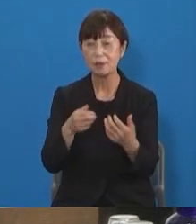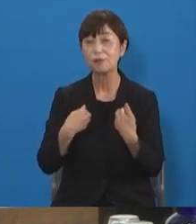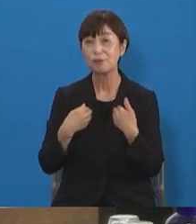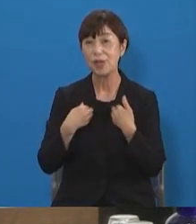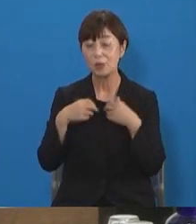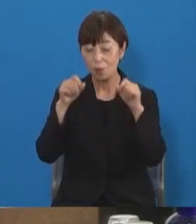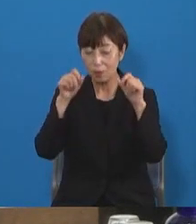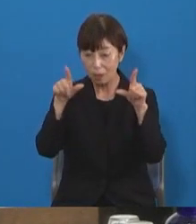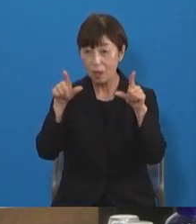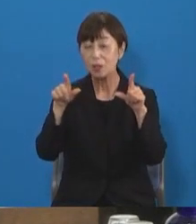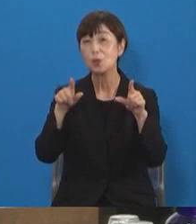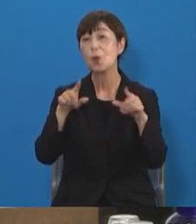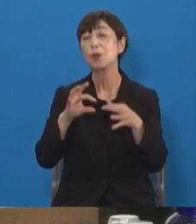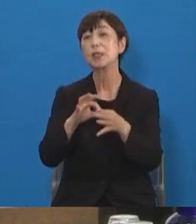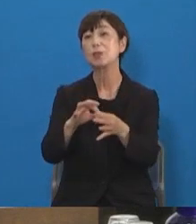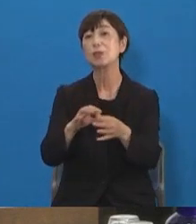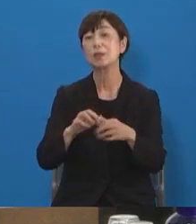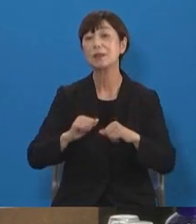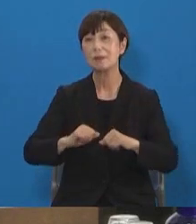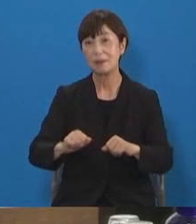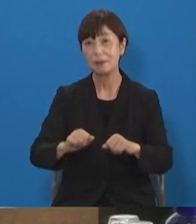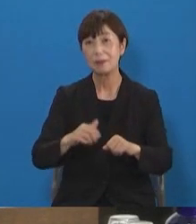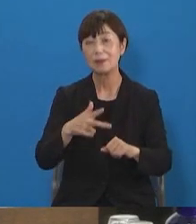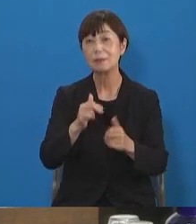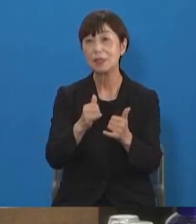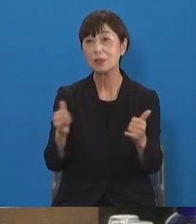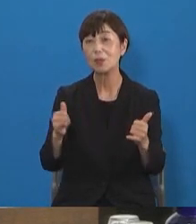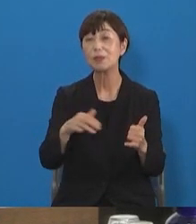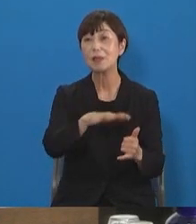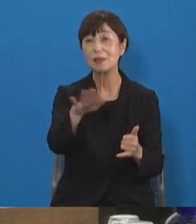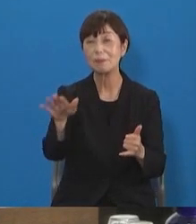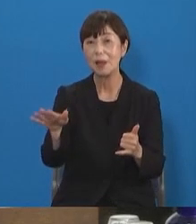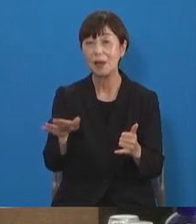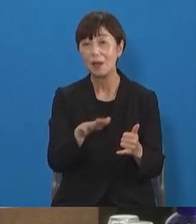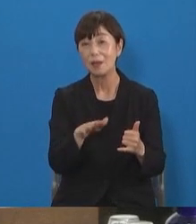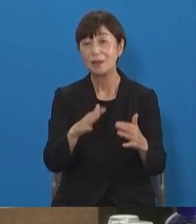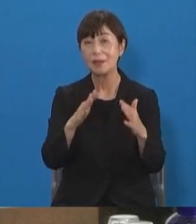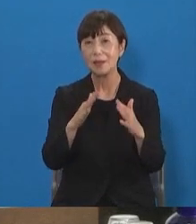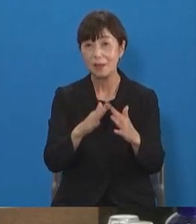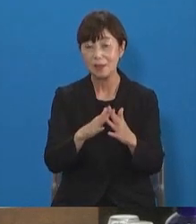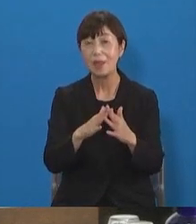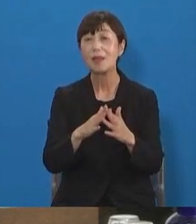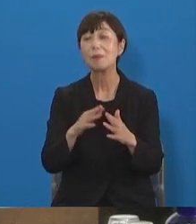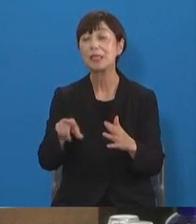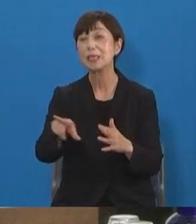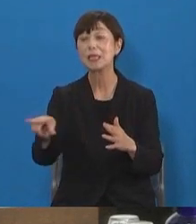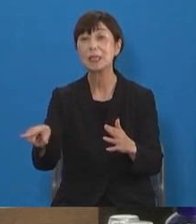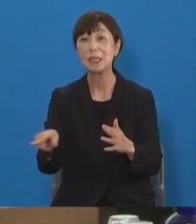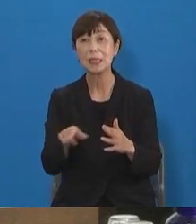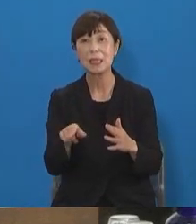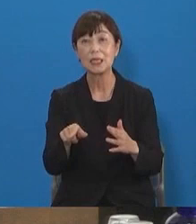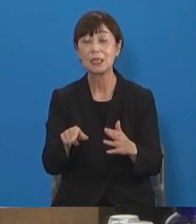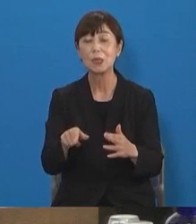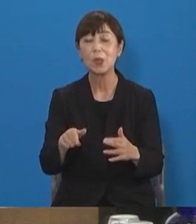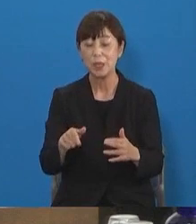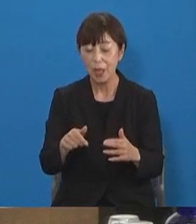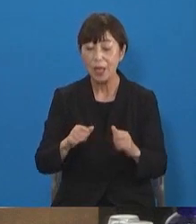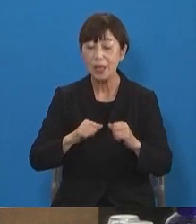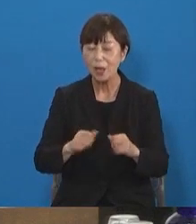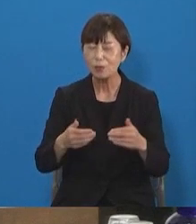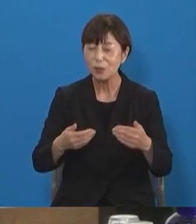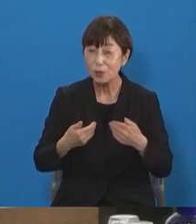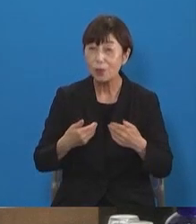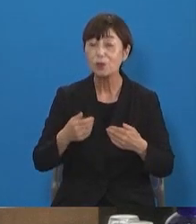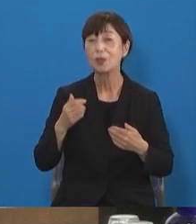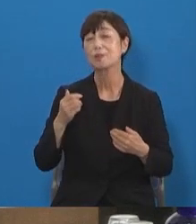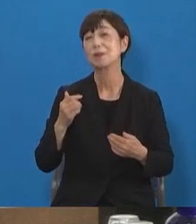発を引き続き行い、市民の皆様に家庭や地域における防災対策の必要性をしっかりと認識していただくととも